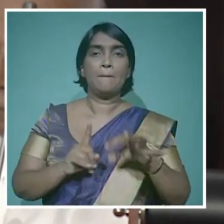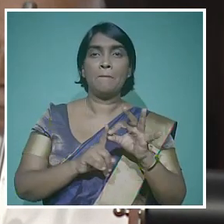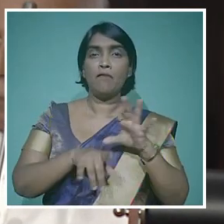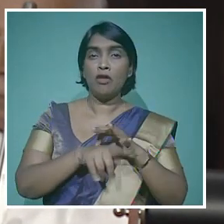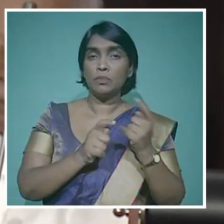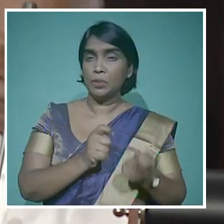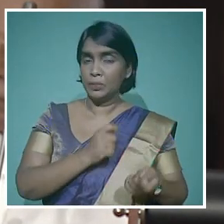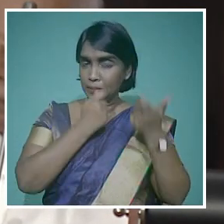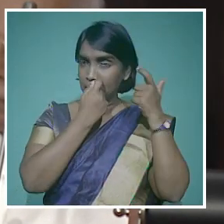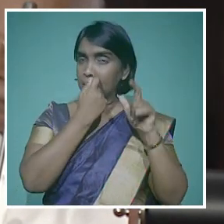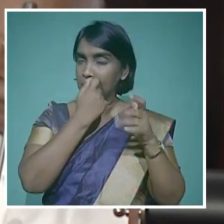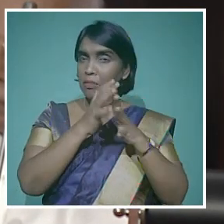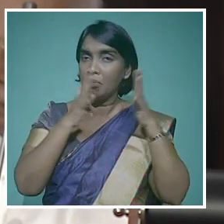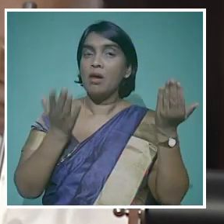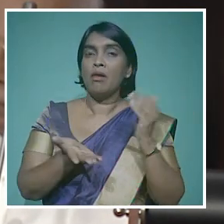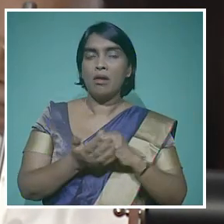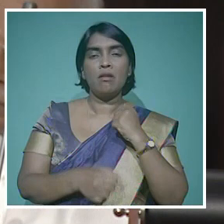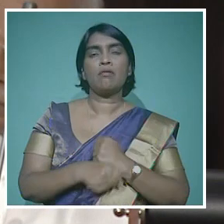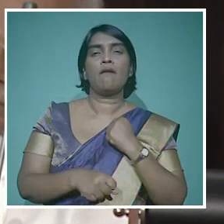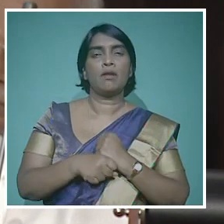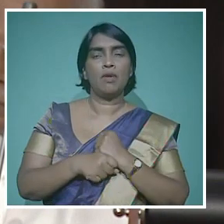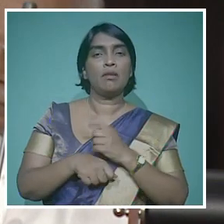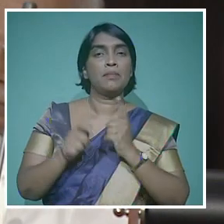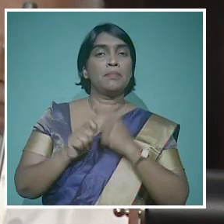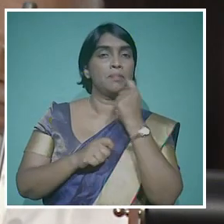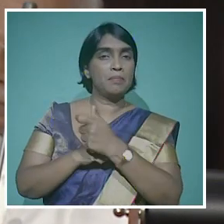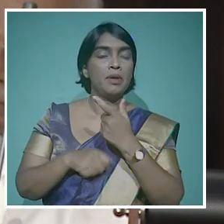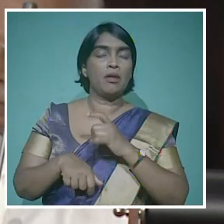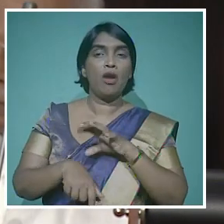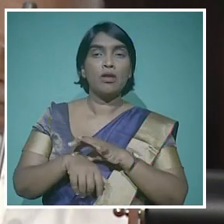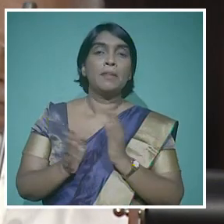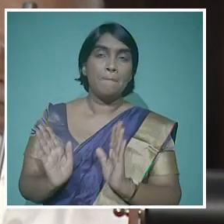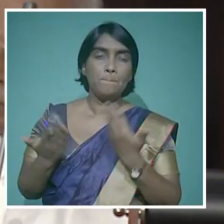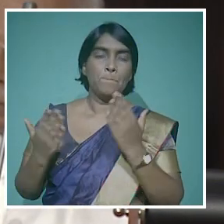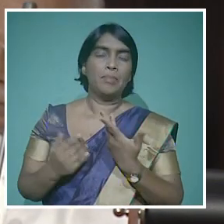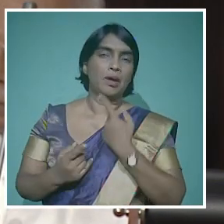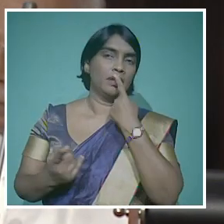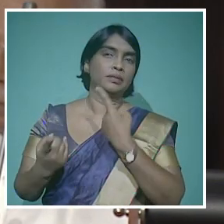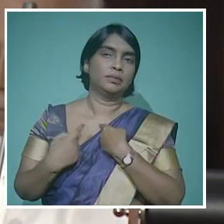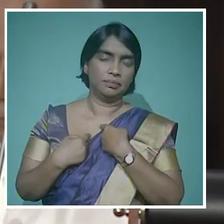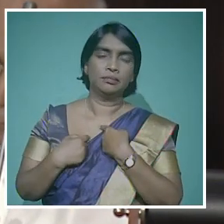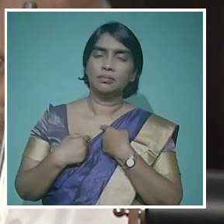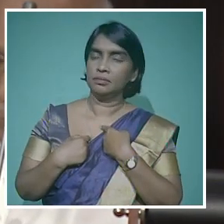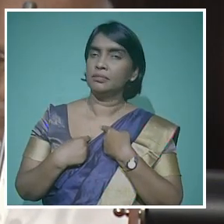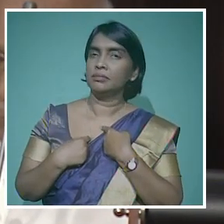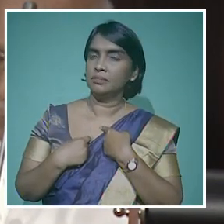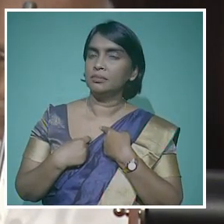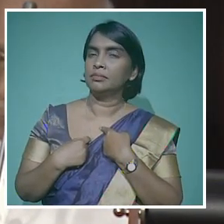වැඩි නිසා බොහෝ දෙනෙක් ආපහු රජයේ ගෙවීමේ ගාස්තු ආරම්භ කරන්න කියලා වාට්ටු ආරම්භ කරන්න